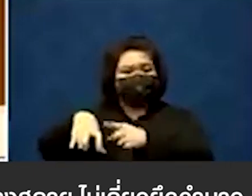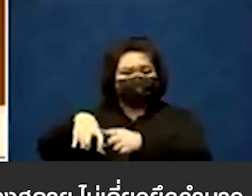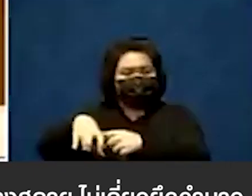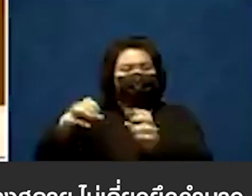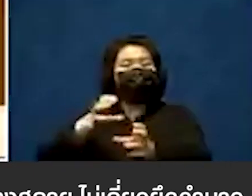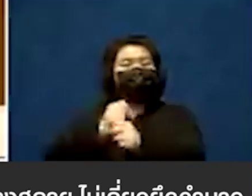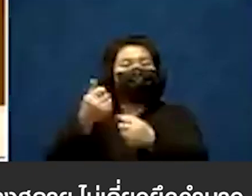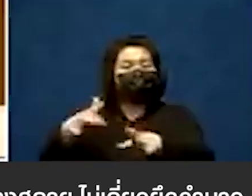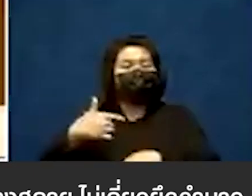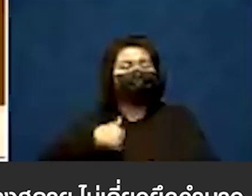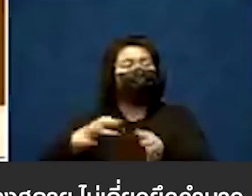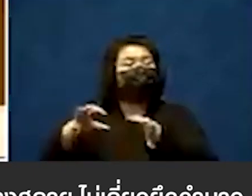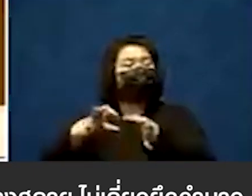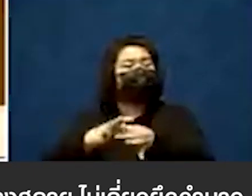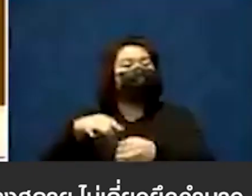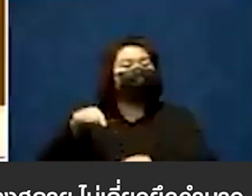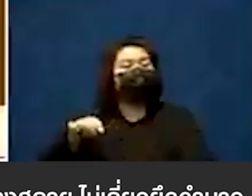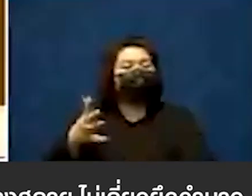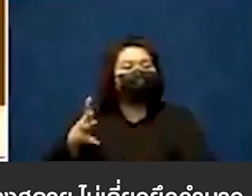ไมได้เขียวข้องกับใเรื่CP sail